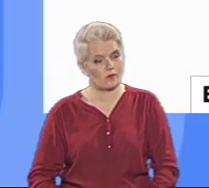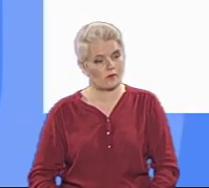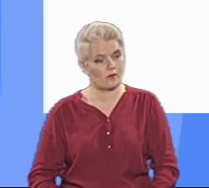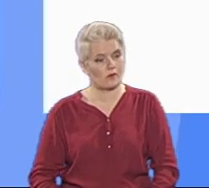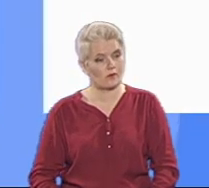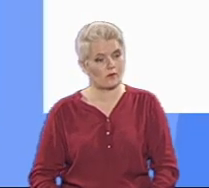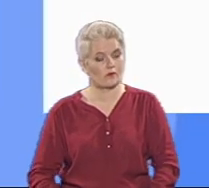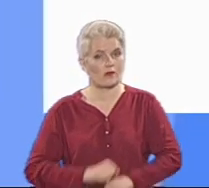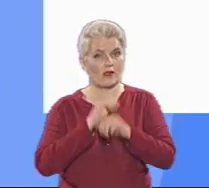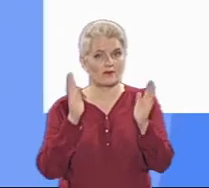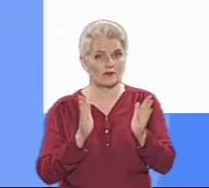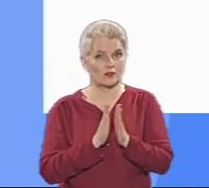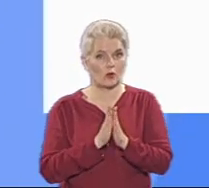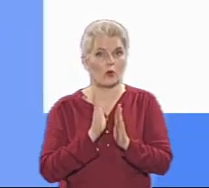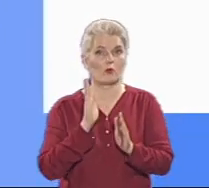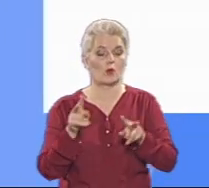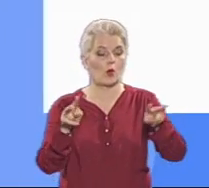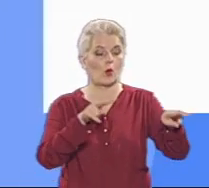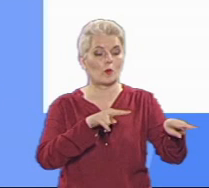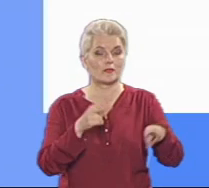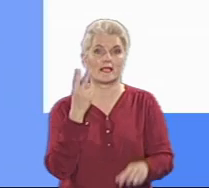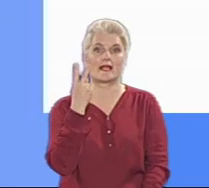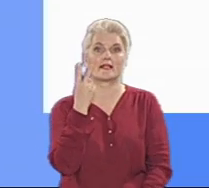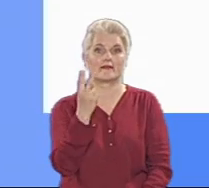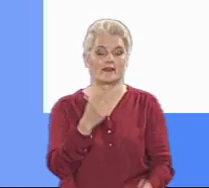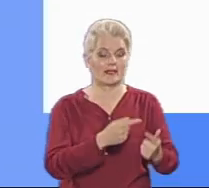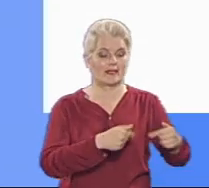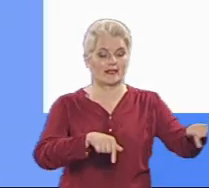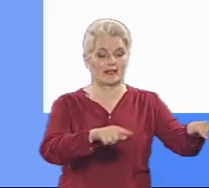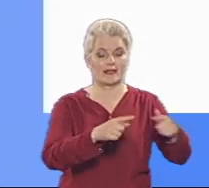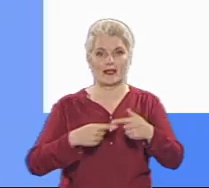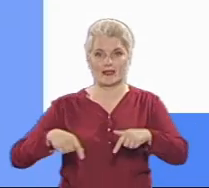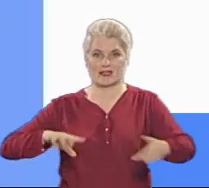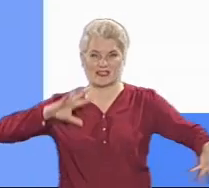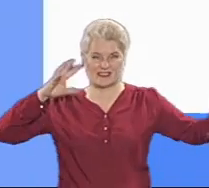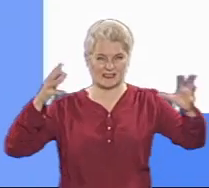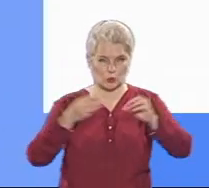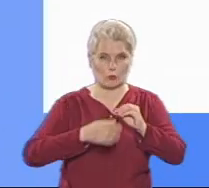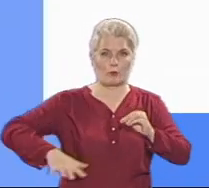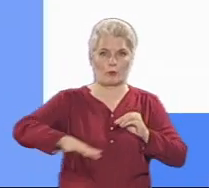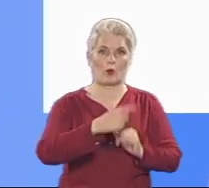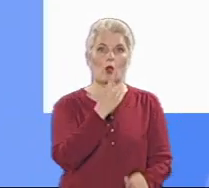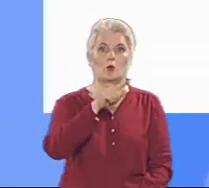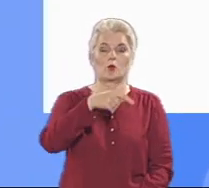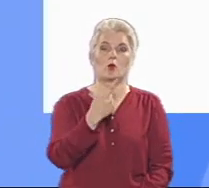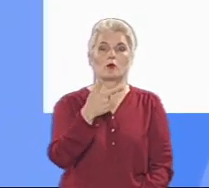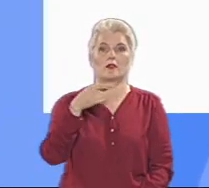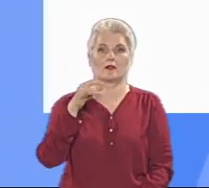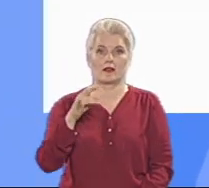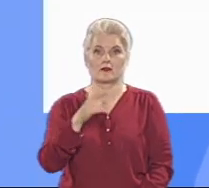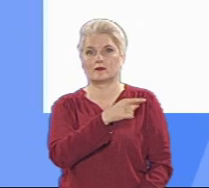Всього буде обстежено дві ділянки загальною площею 1,1 гектар. Дані роботи сплановано виконати у термін до 10